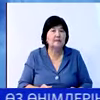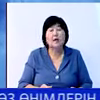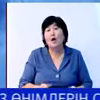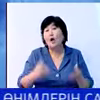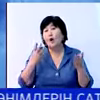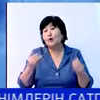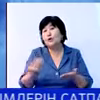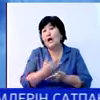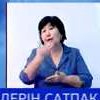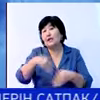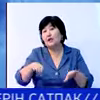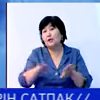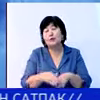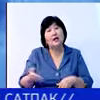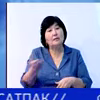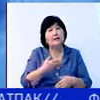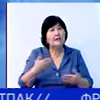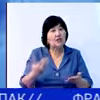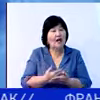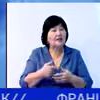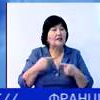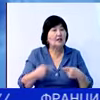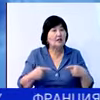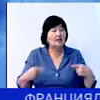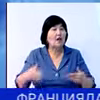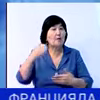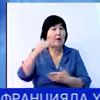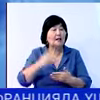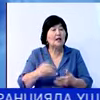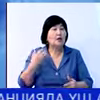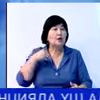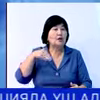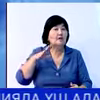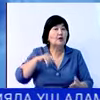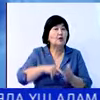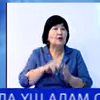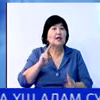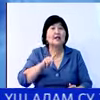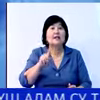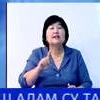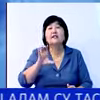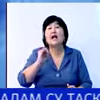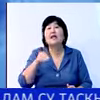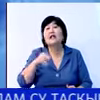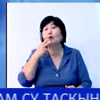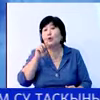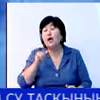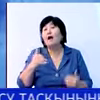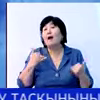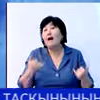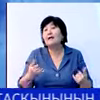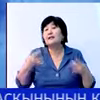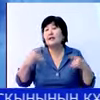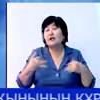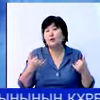Күндізгі ақпараттар реті осындай. Біздің жаңалықтарымызды және басқа да бағдарламаларымызды Қызылорда TV.kz сайтынан көре аласыздар. Ал қазір